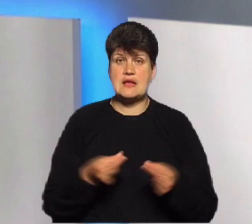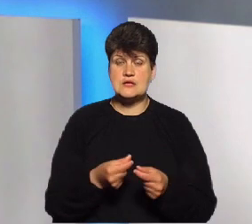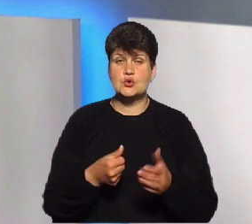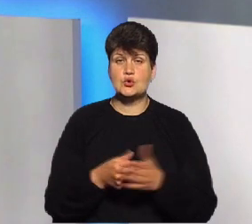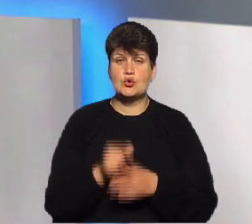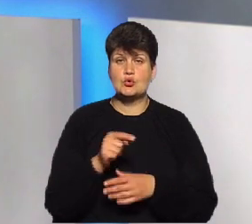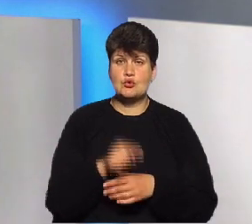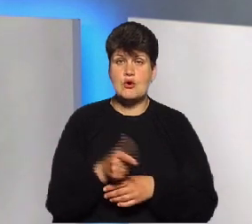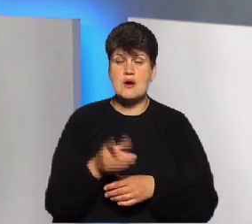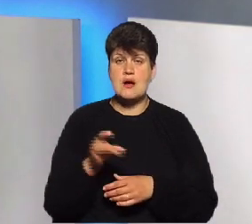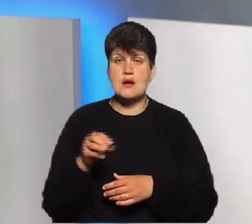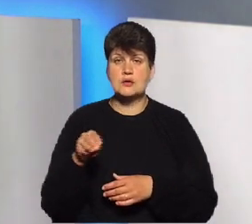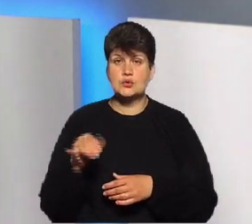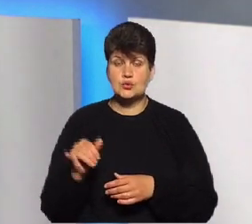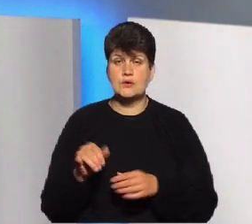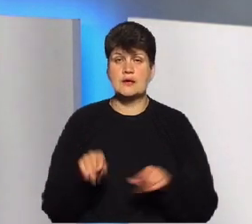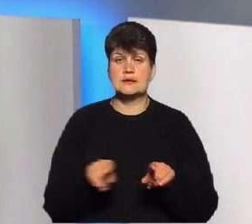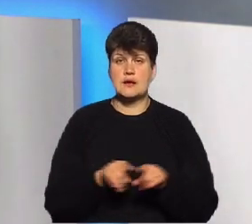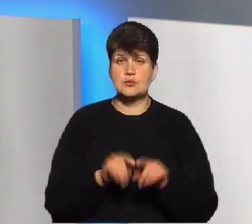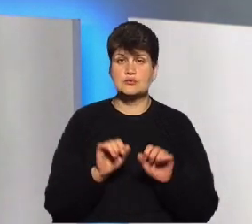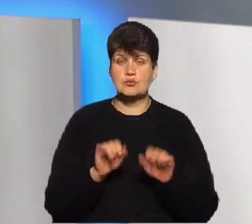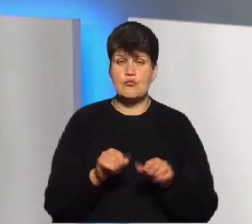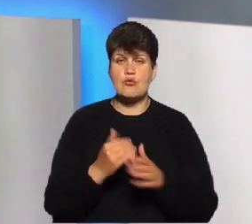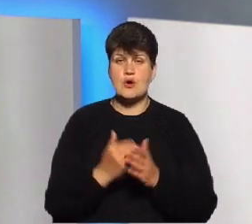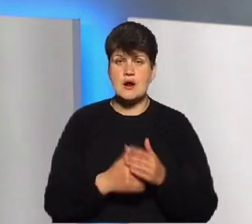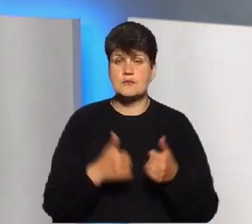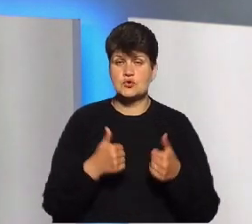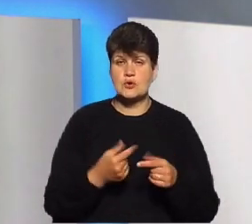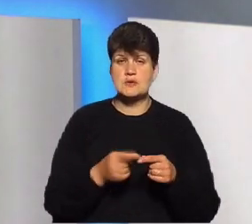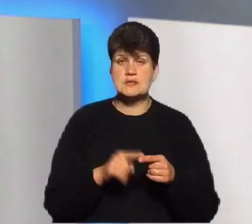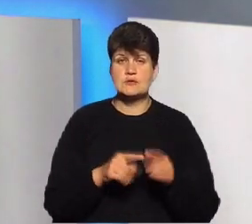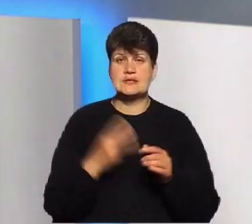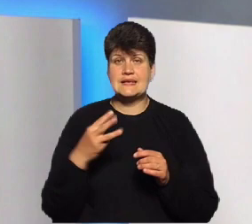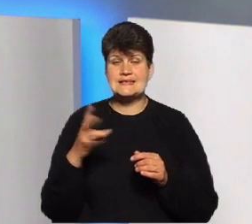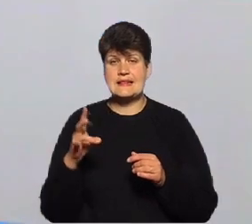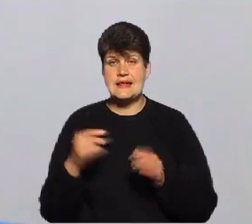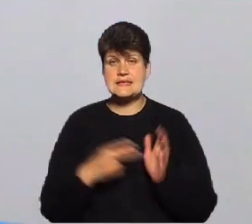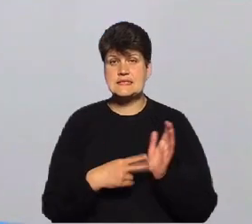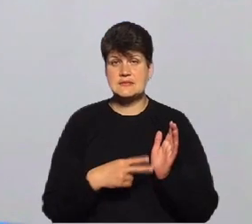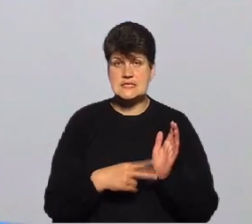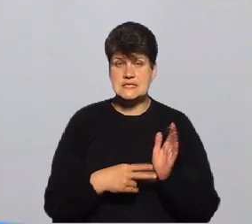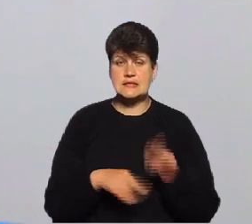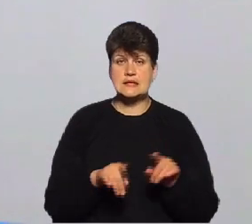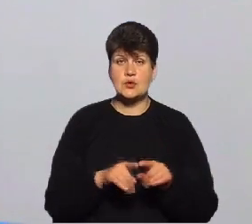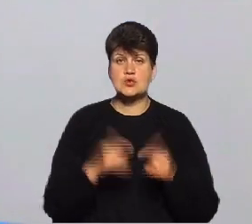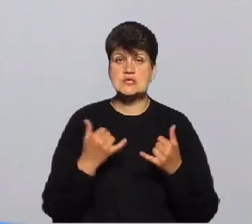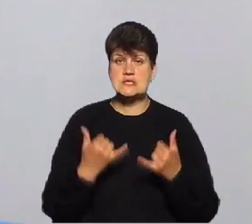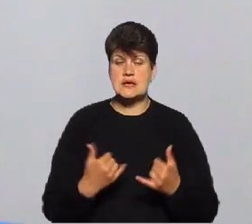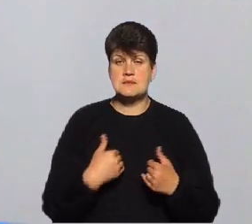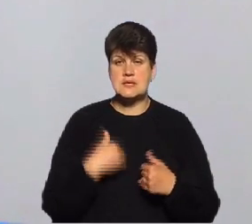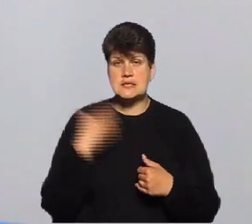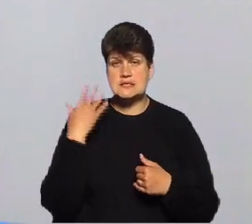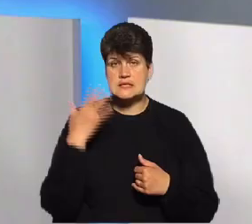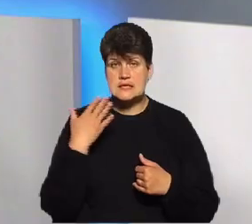А там 30 на 70%? В програмі «Добре» зазвичай було 30 на 70, угу, але також зараз, мені здається, в тренді і більш стимулюється,